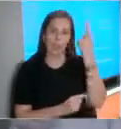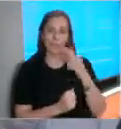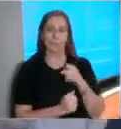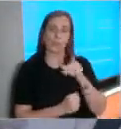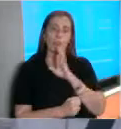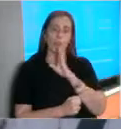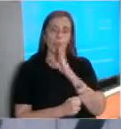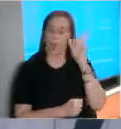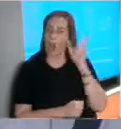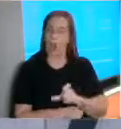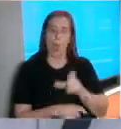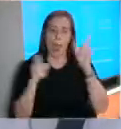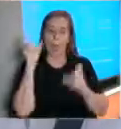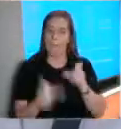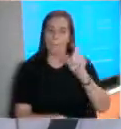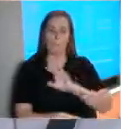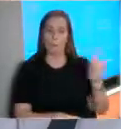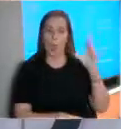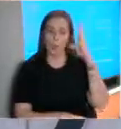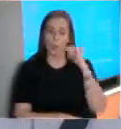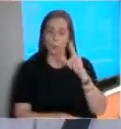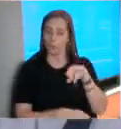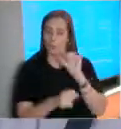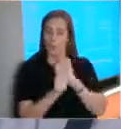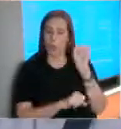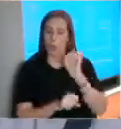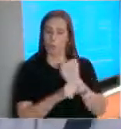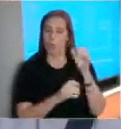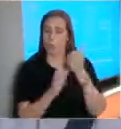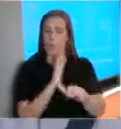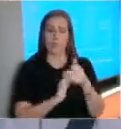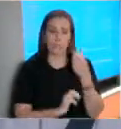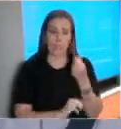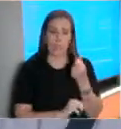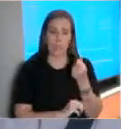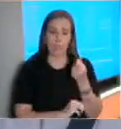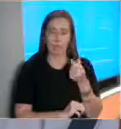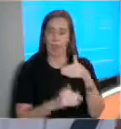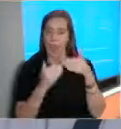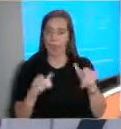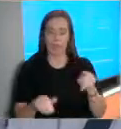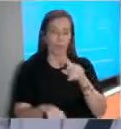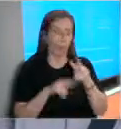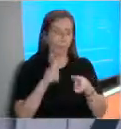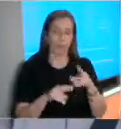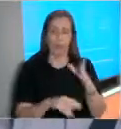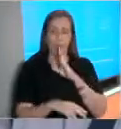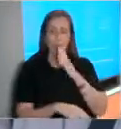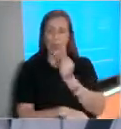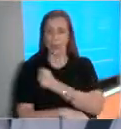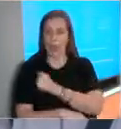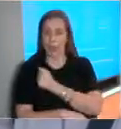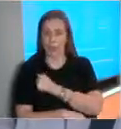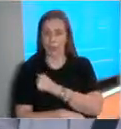זה הבעיה, העם לא מרוצה. העם, יש להם תלונות, חסר להם כסף, הנכים לא טיפלו, הבעיה של